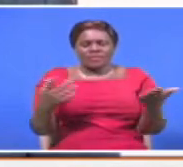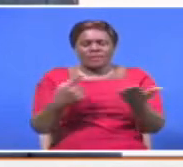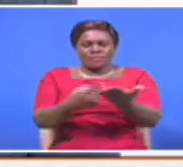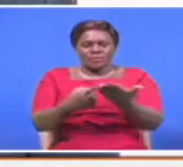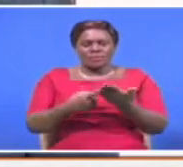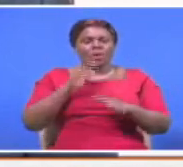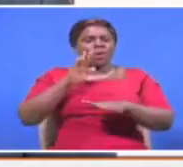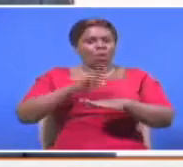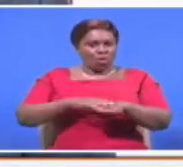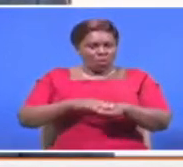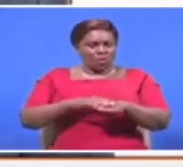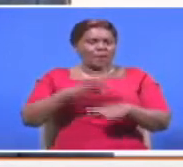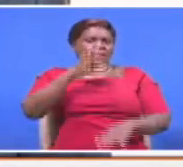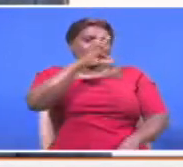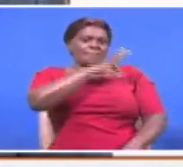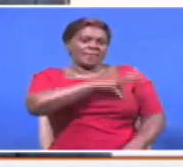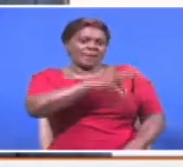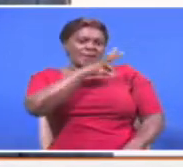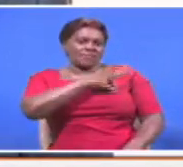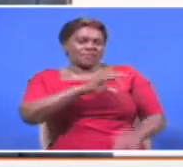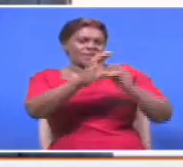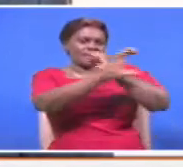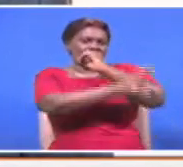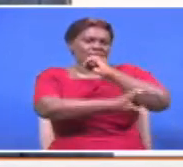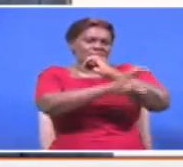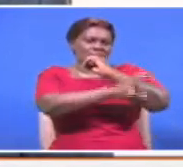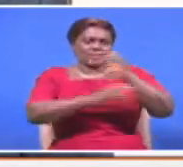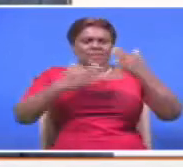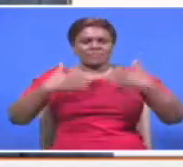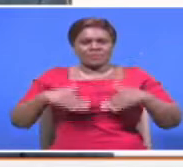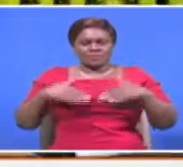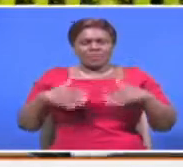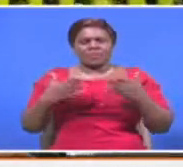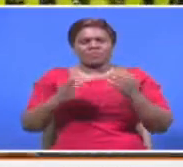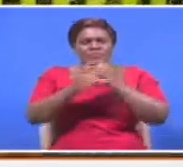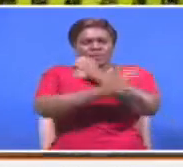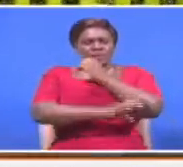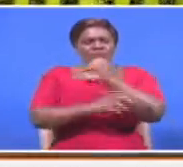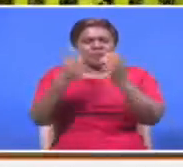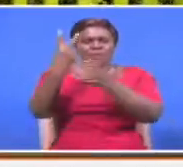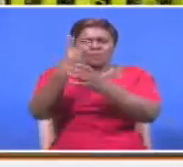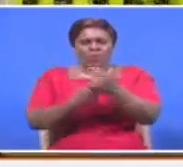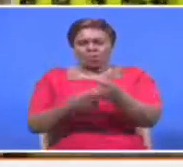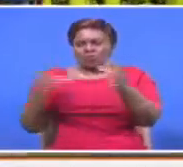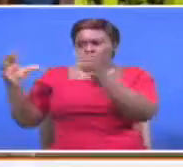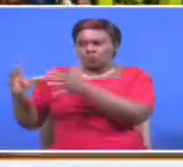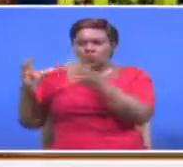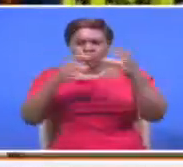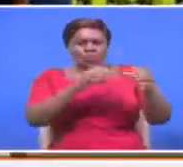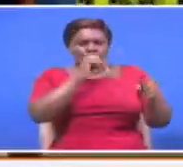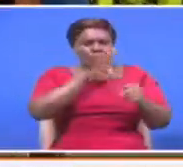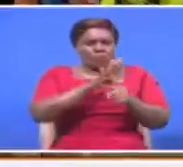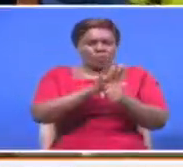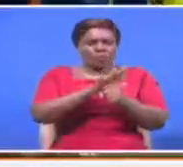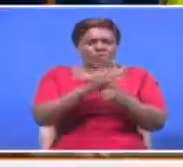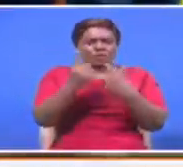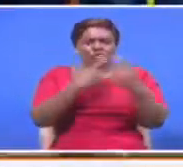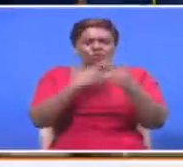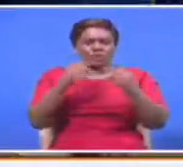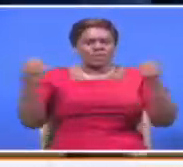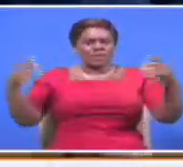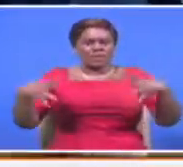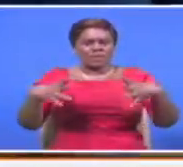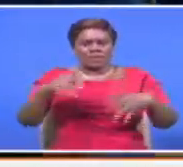on will be for the benefit of the country and the people of this great country. Makundi yote mawili yameahidi kuzungumza kwa wazi na